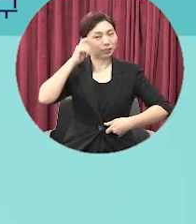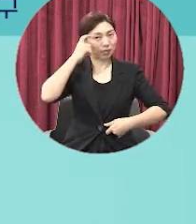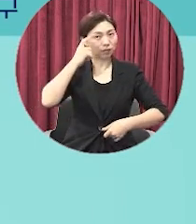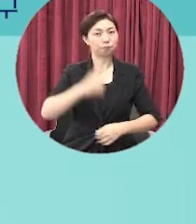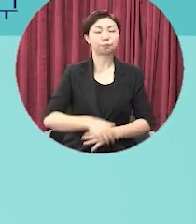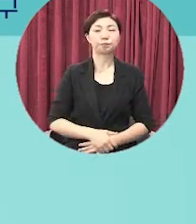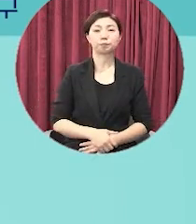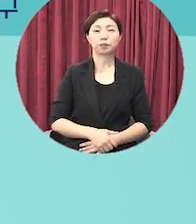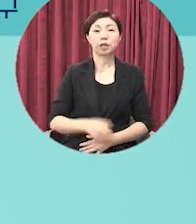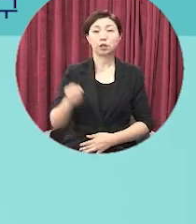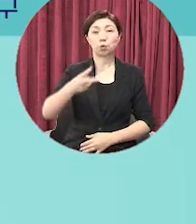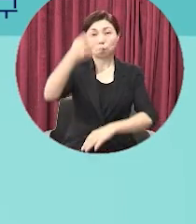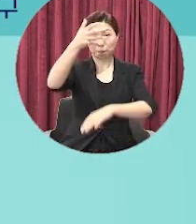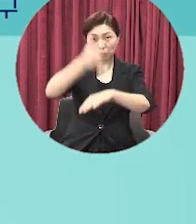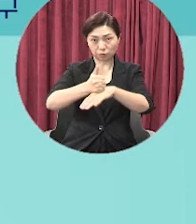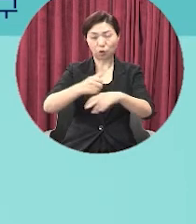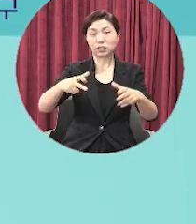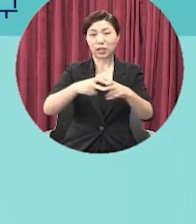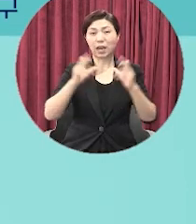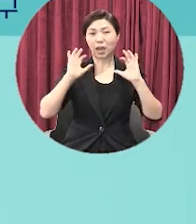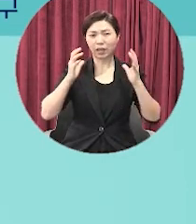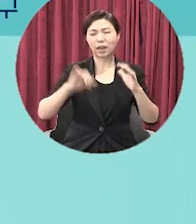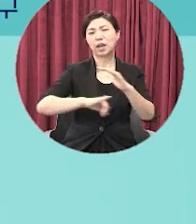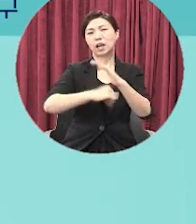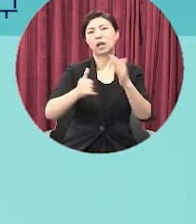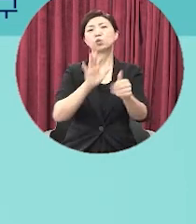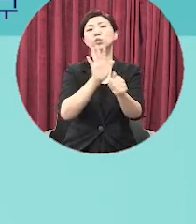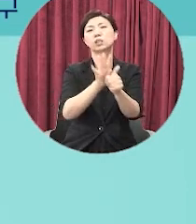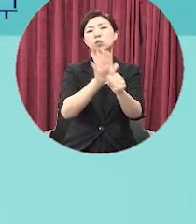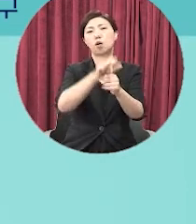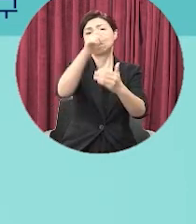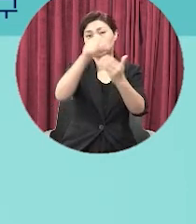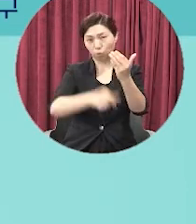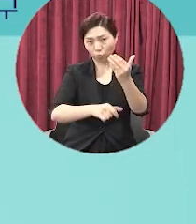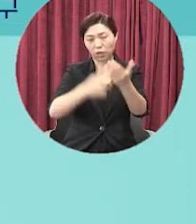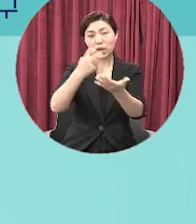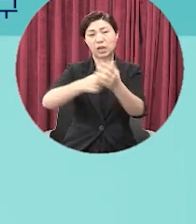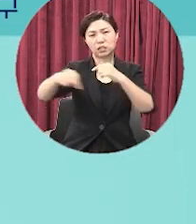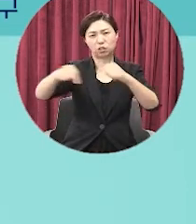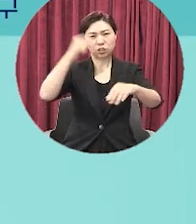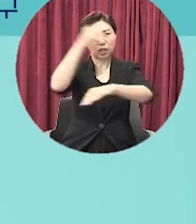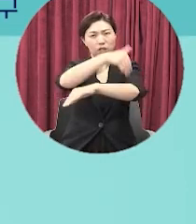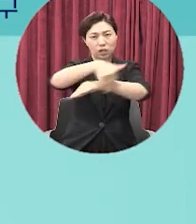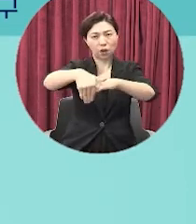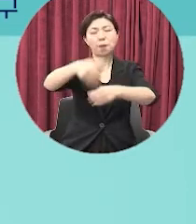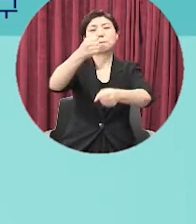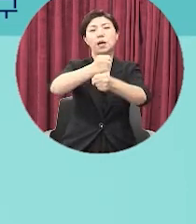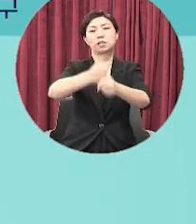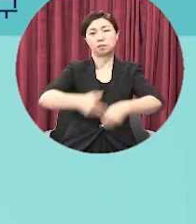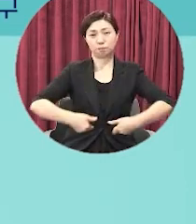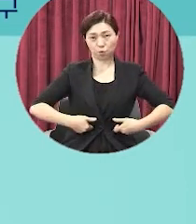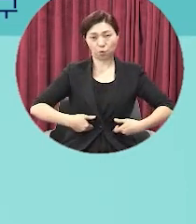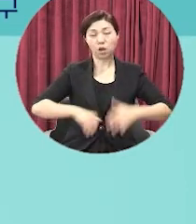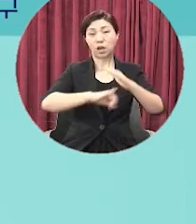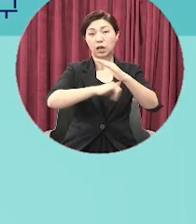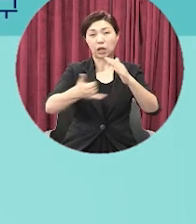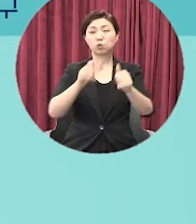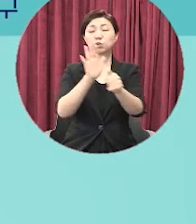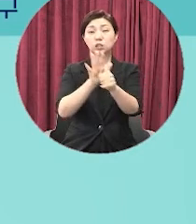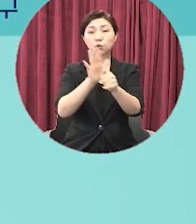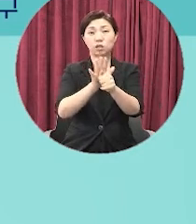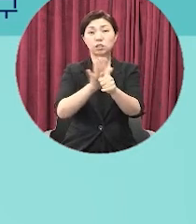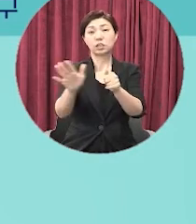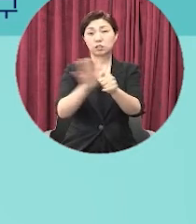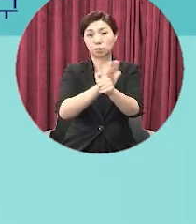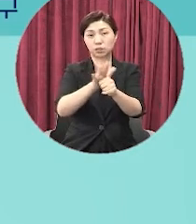있겠고 마지막으로 장애 아동의 가족지원 프로그램 정책 방향을 설정할 필요가 있다 그래서 가족지원 서비스 제공 할